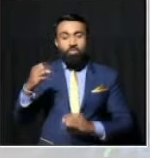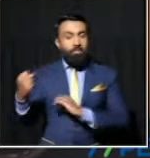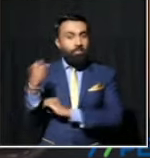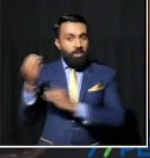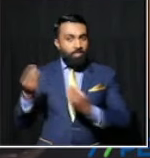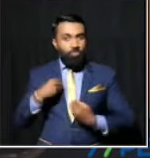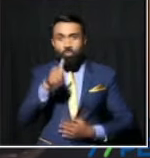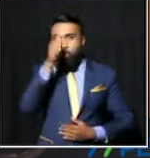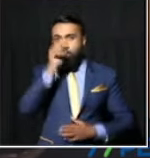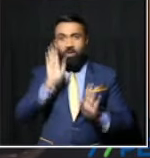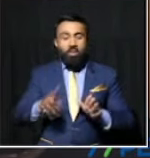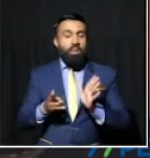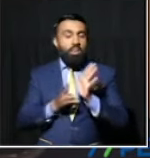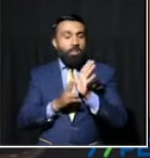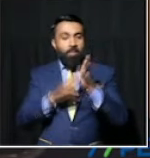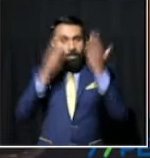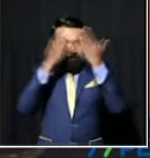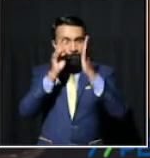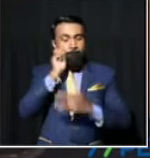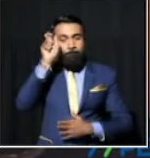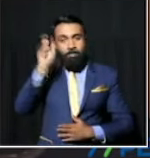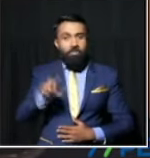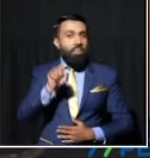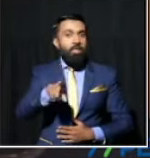හිටියේ නේ. නාමා රාජපක්ෂ මැතිතුමනි මම මේ නම් ඔක්කොම